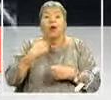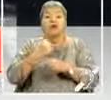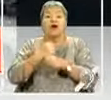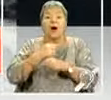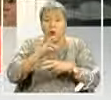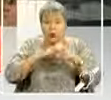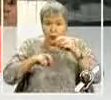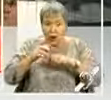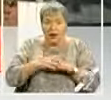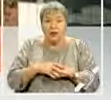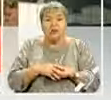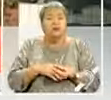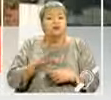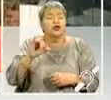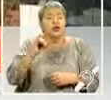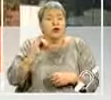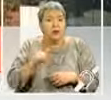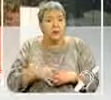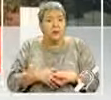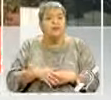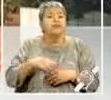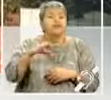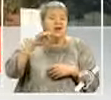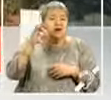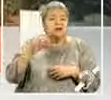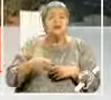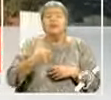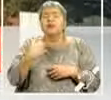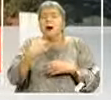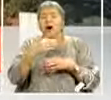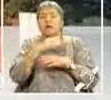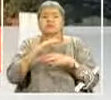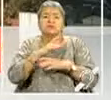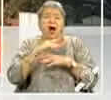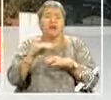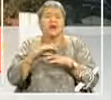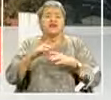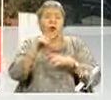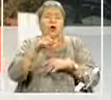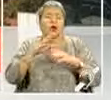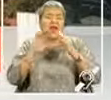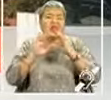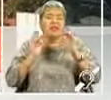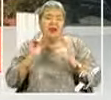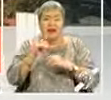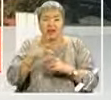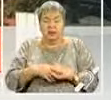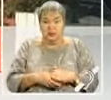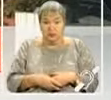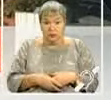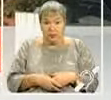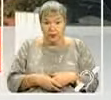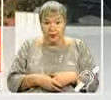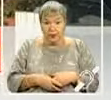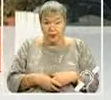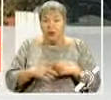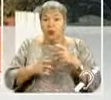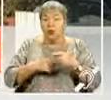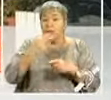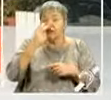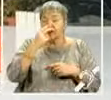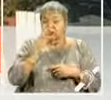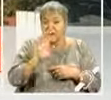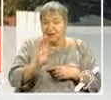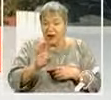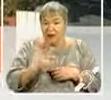datele le găsiți pe site-ul calitateaer.ro. Putem să vorbim despre un aer toxic? Vom vedea, o